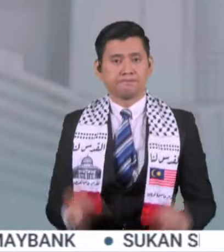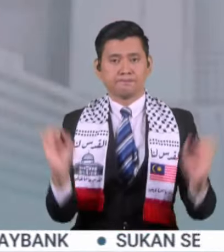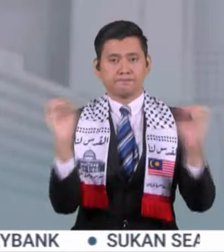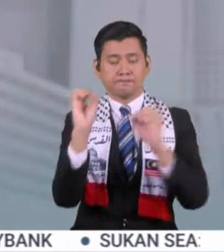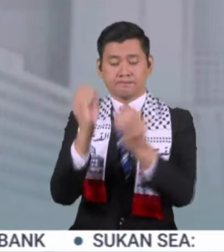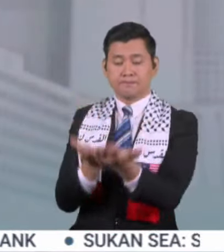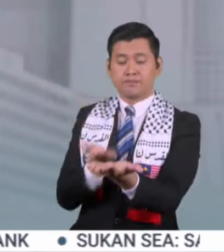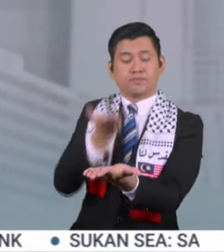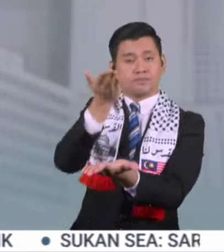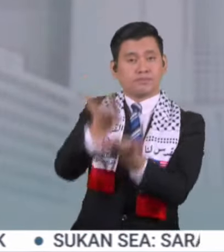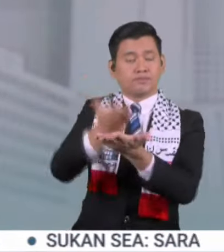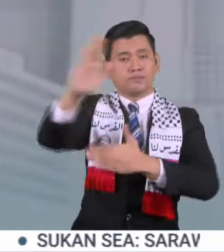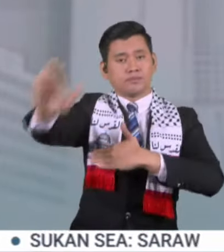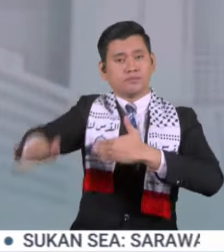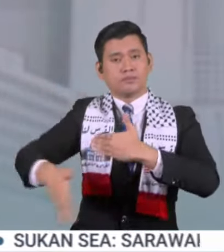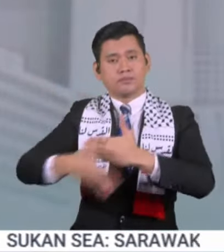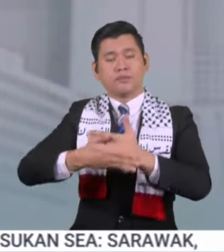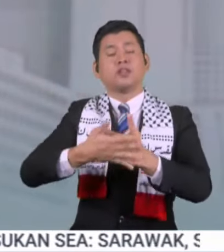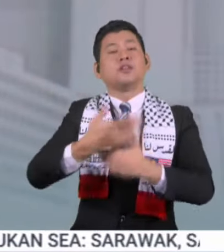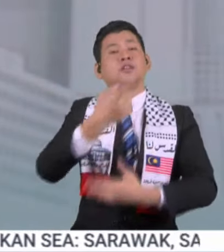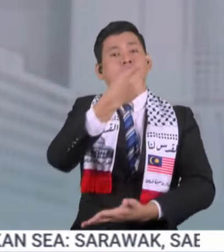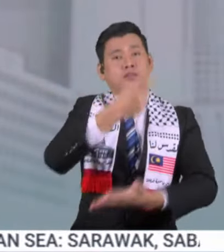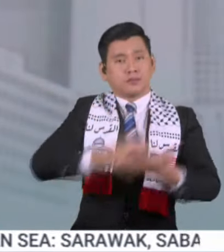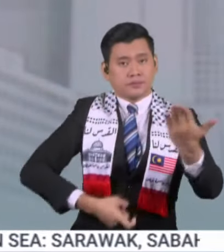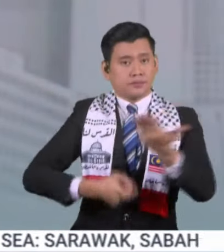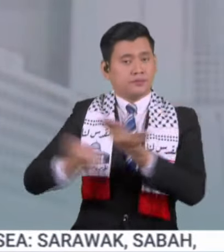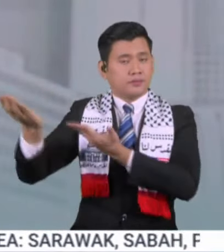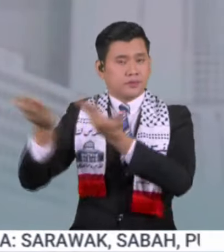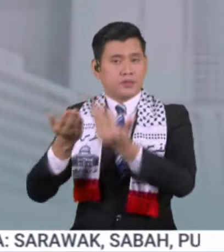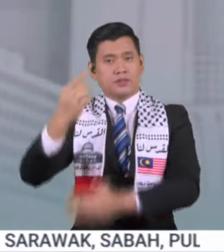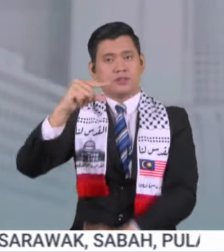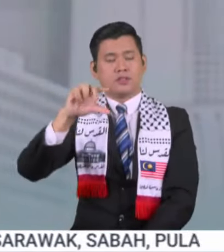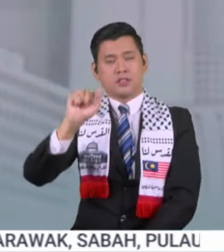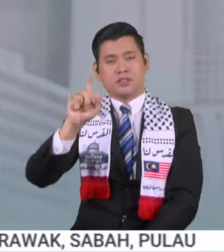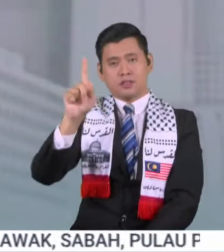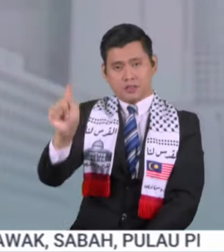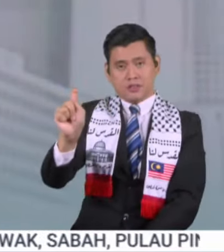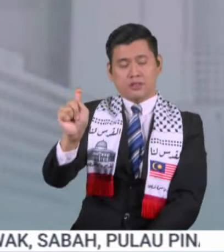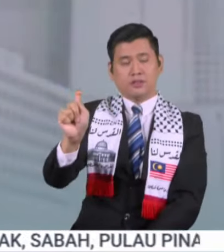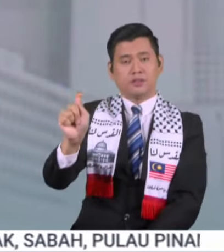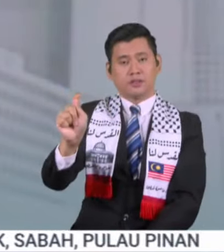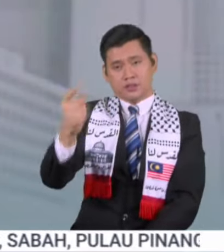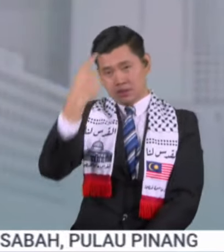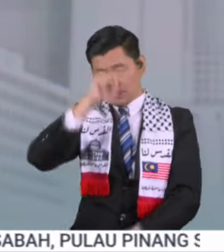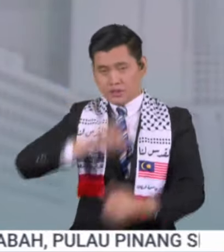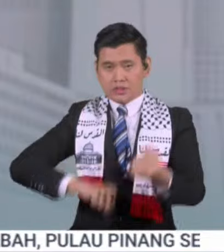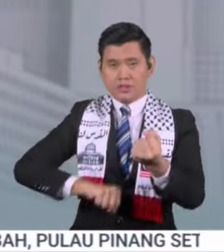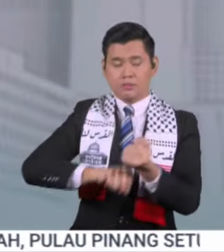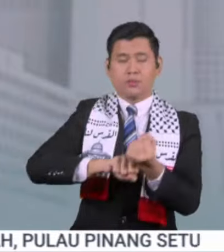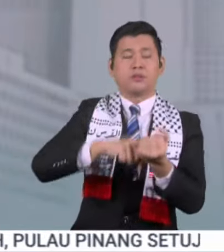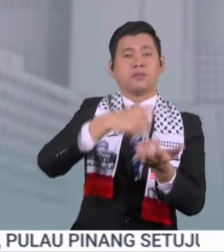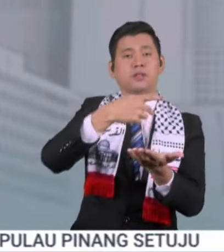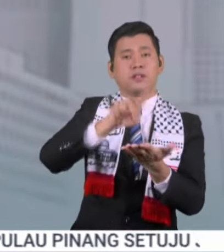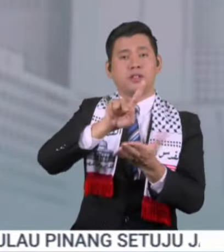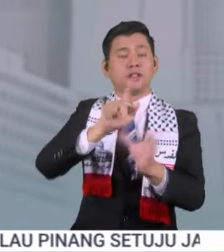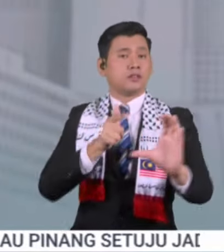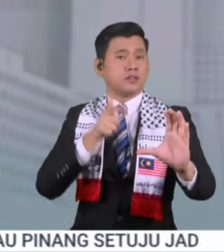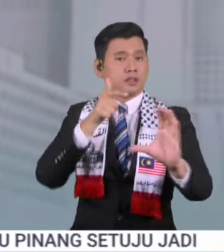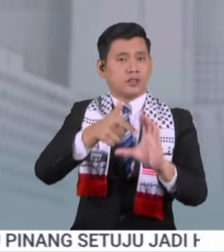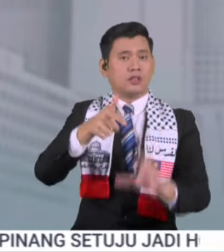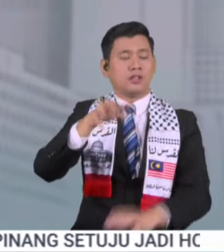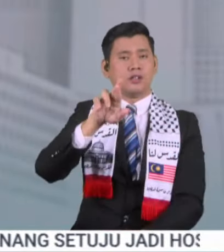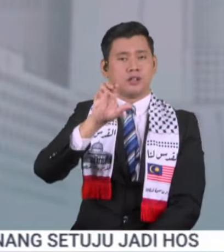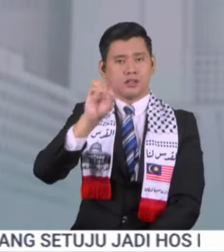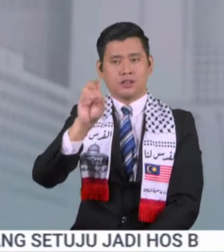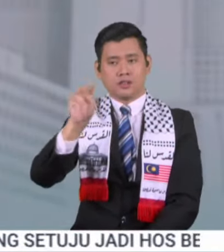Tiada cadangan untuk kembalikan cukai barang dan perkhidmatan GST sebagai alternatif subsidi petrol RON 95.